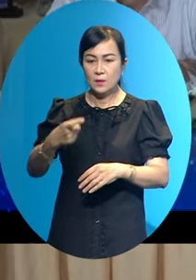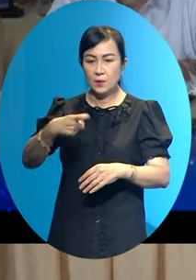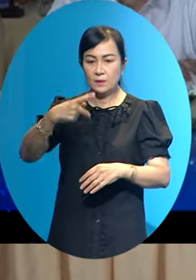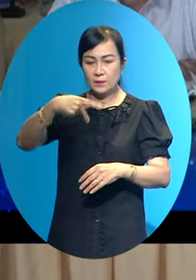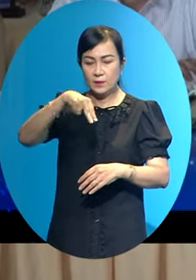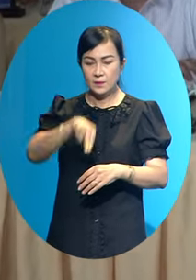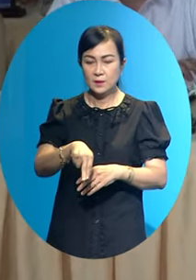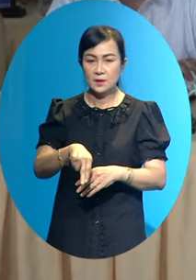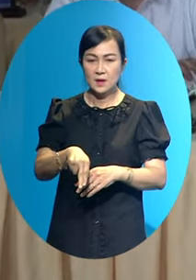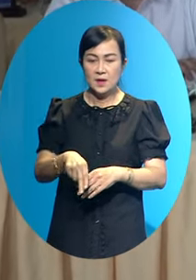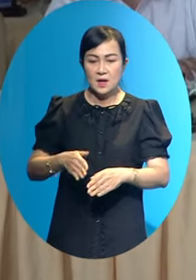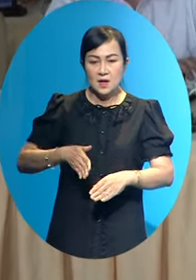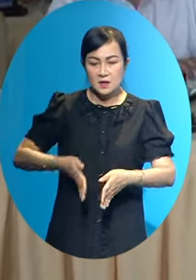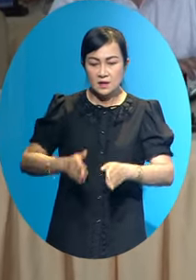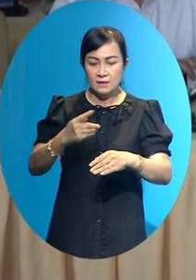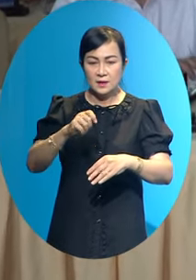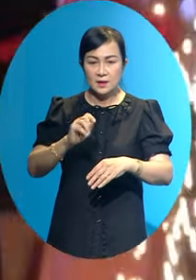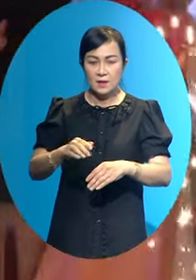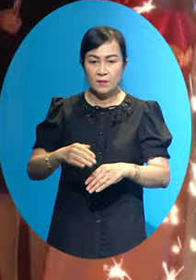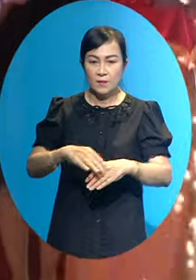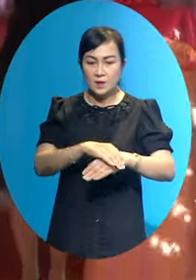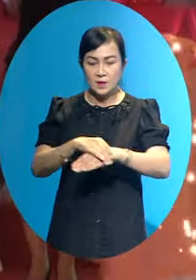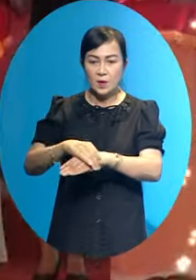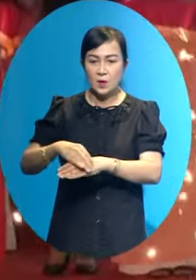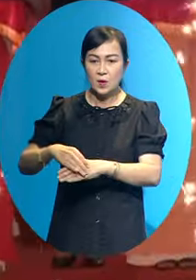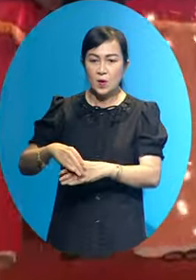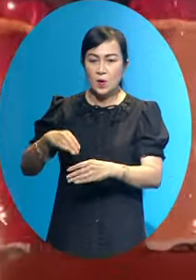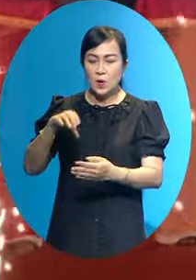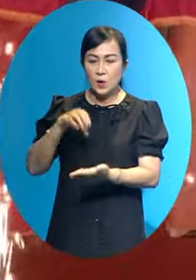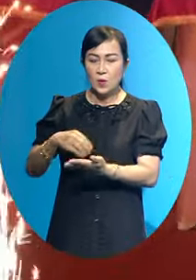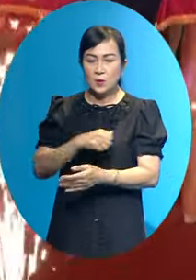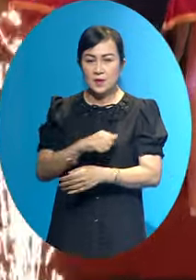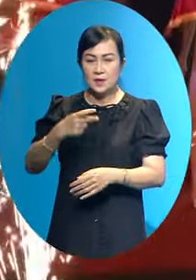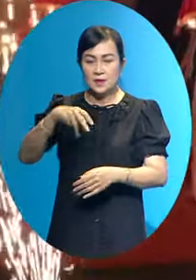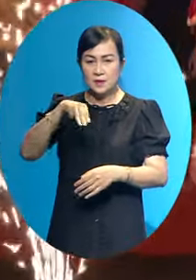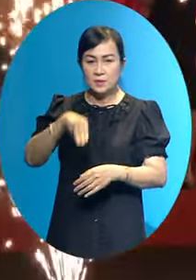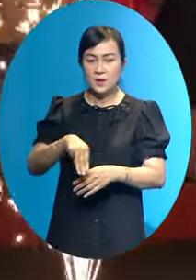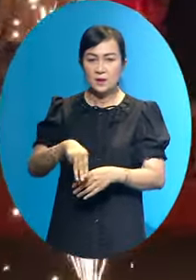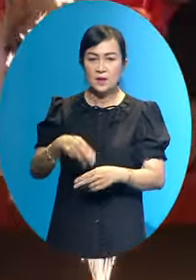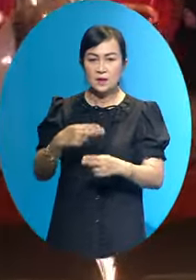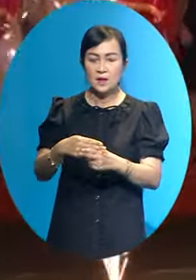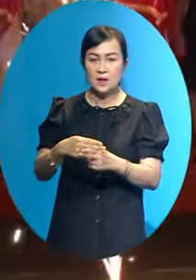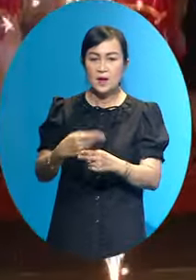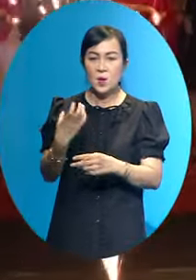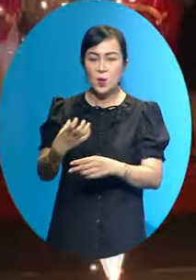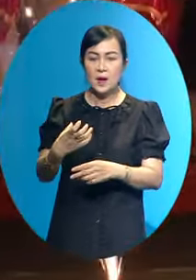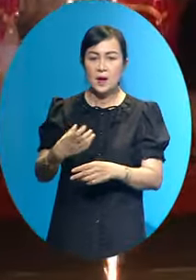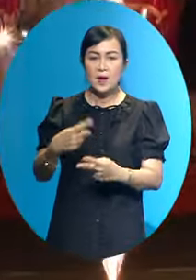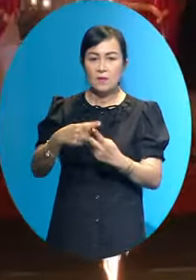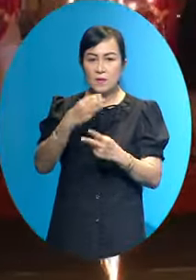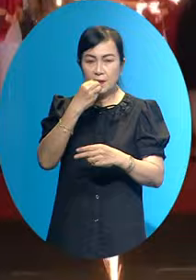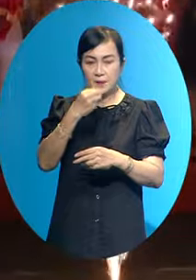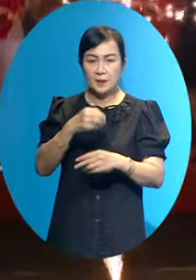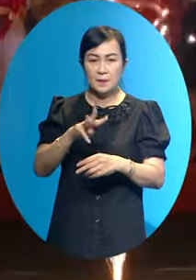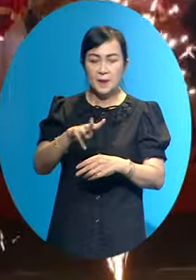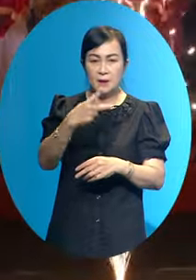Nhuận, bao gồm trục đường Phan Xích Long dẫn vào khu dân cư Rạch Miễu và toàn bộ tuyến nhánh mang tên các loài hoa. Phạm vi phố ẩm thực nằm trên